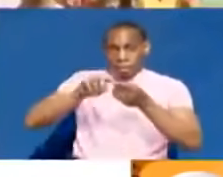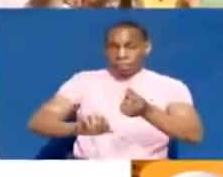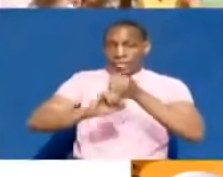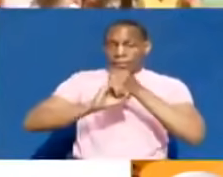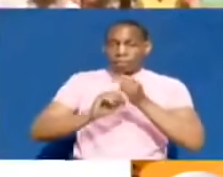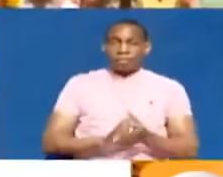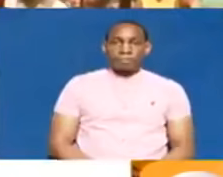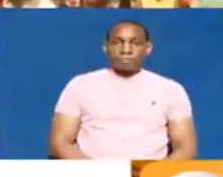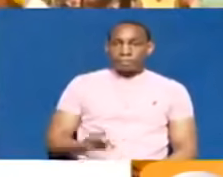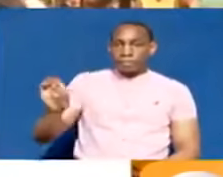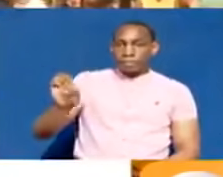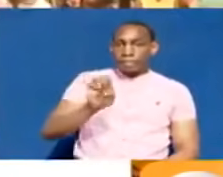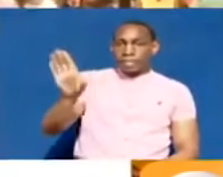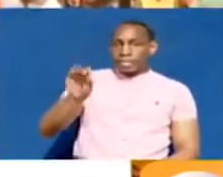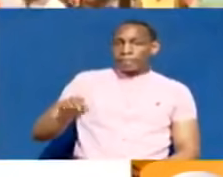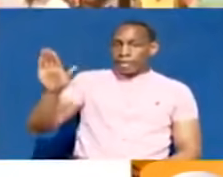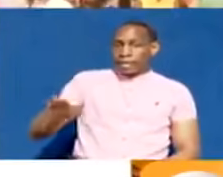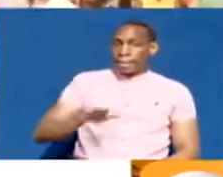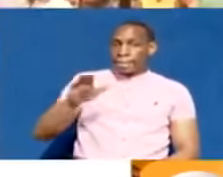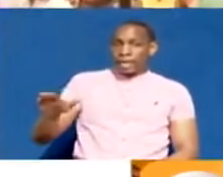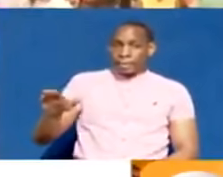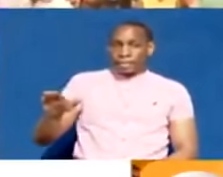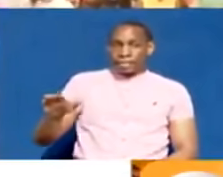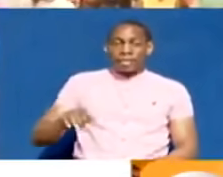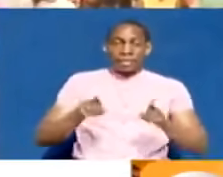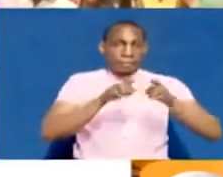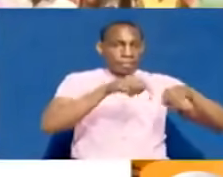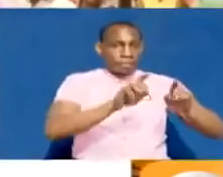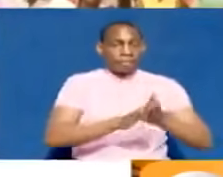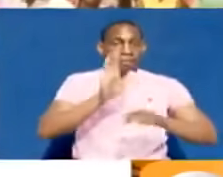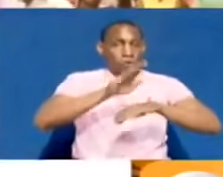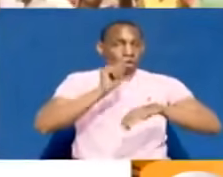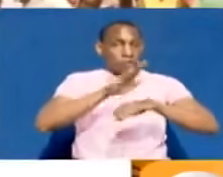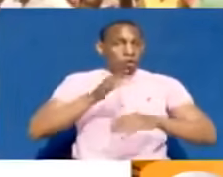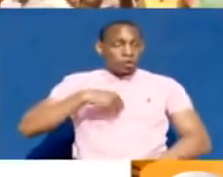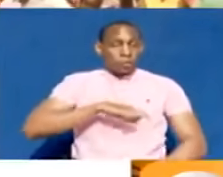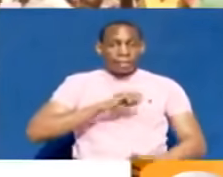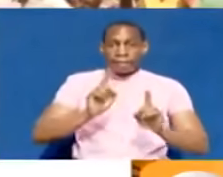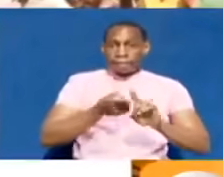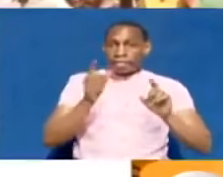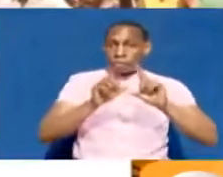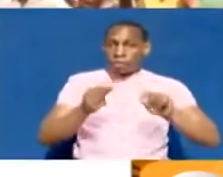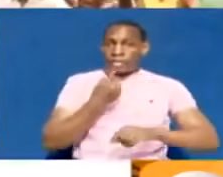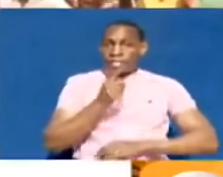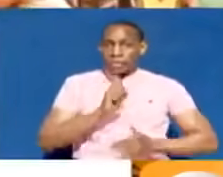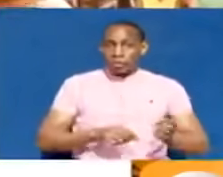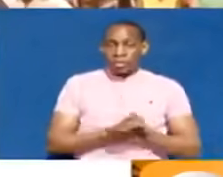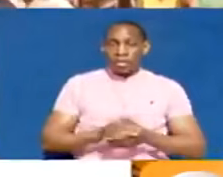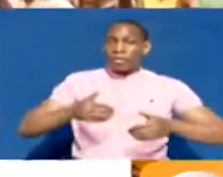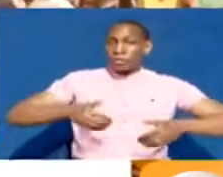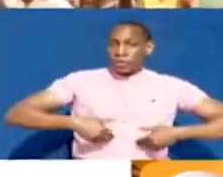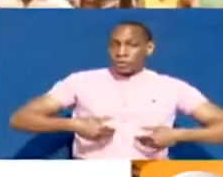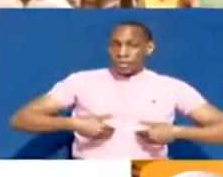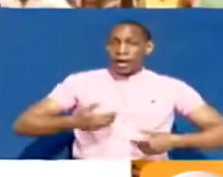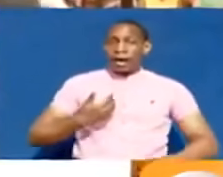mkono. East African Parliament na yeye alituita. Kwanza akasema kuna